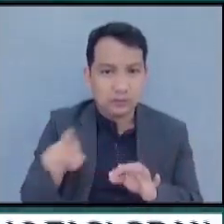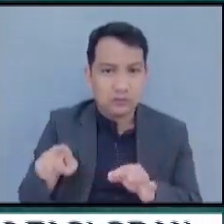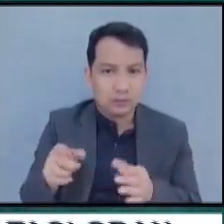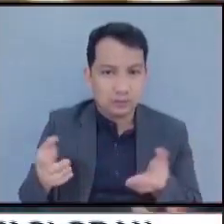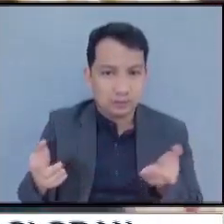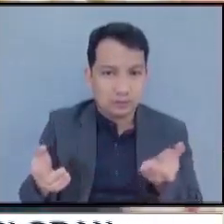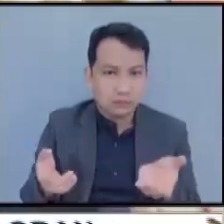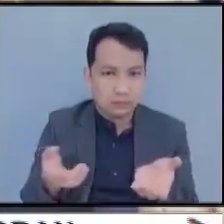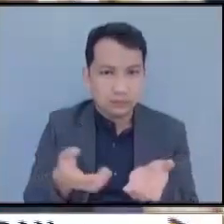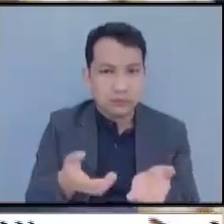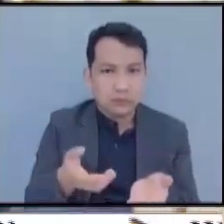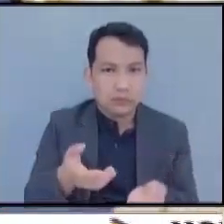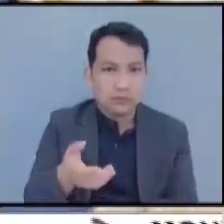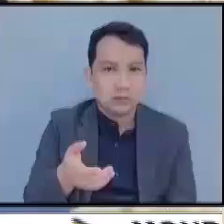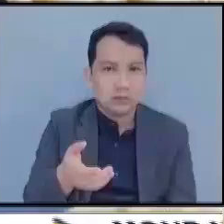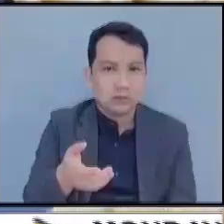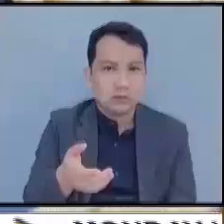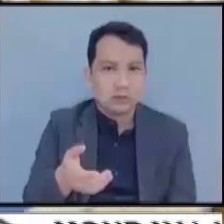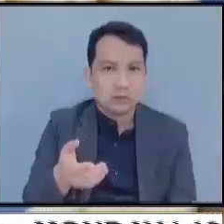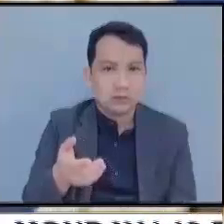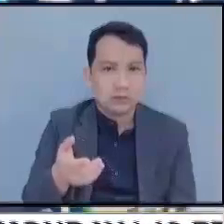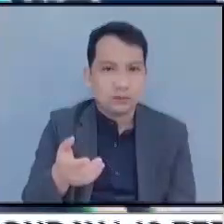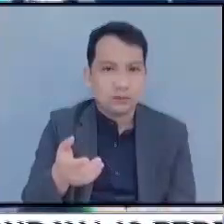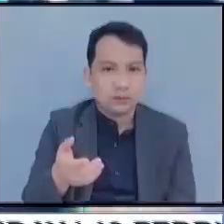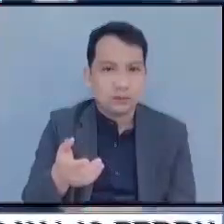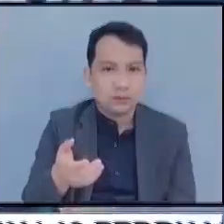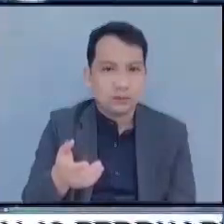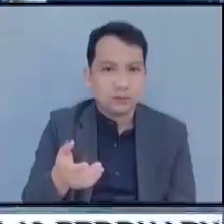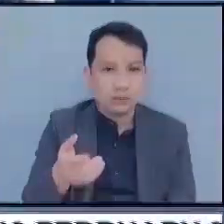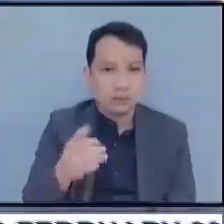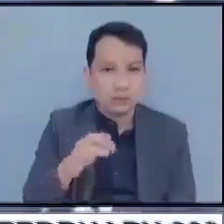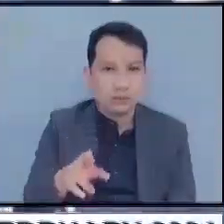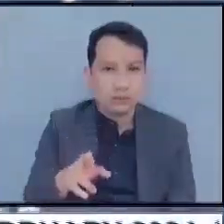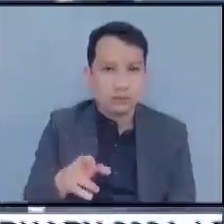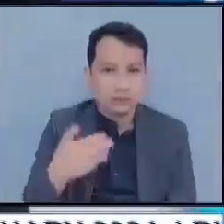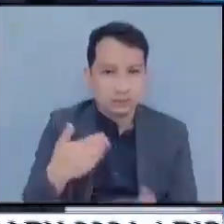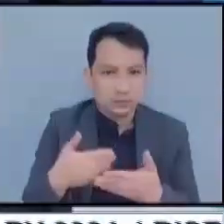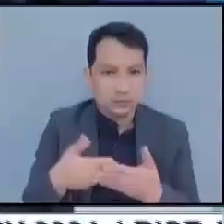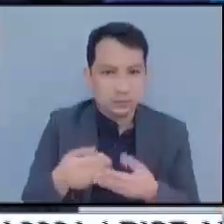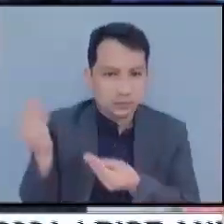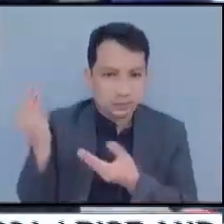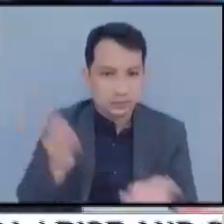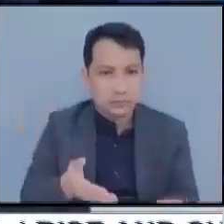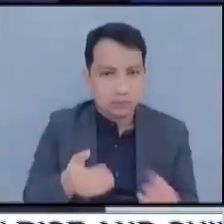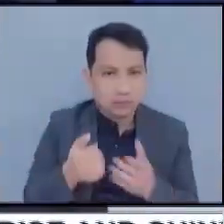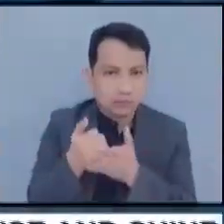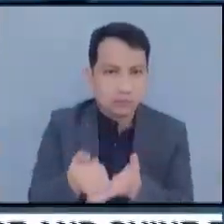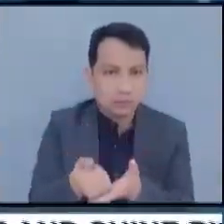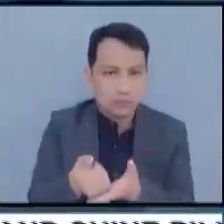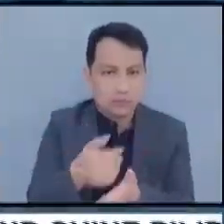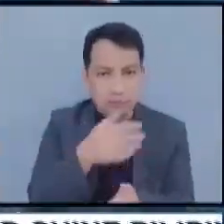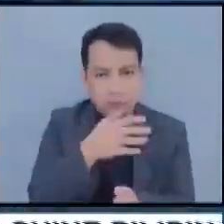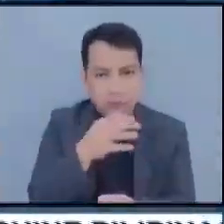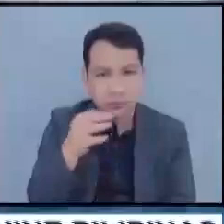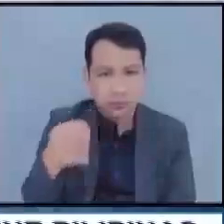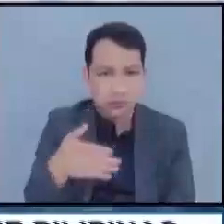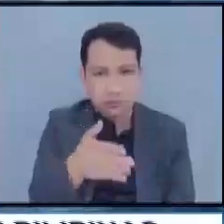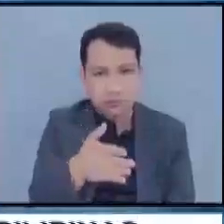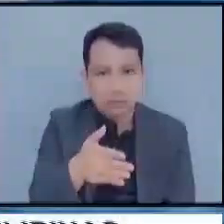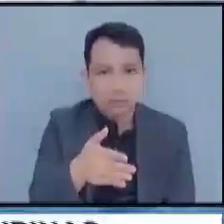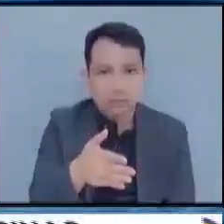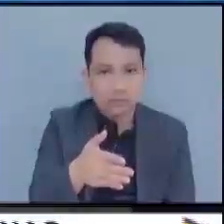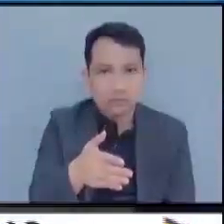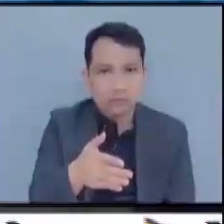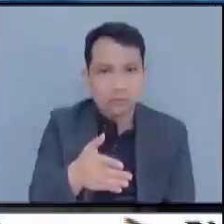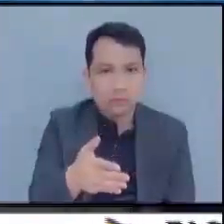sa bisinidad. Sa kabila nito, nagawa pa rin ng BIFAR na makalapit para maibigay ang tulong sa mga mangingisdang Pinoy. Isa-isa silang